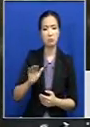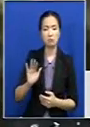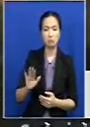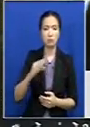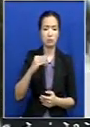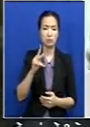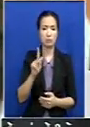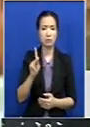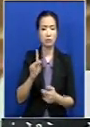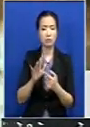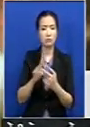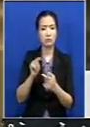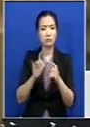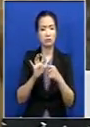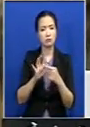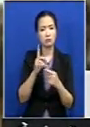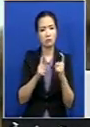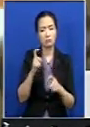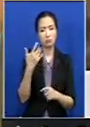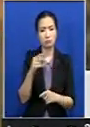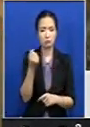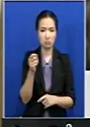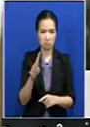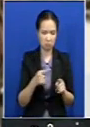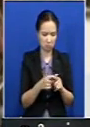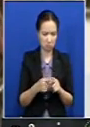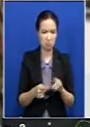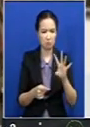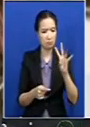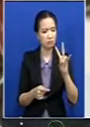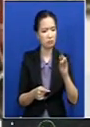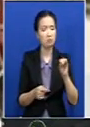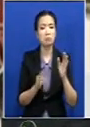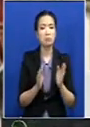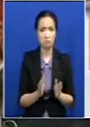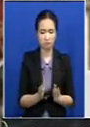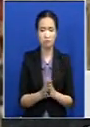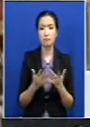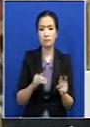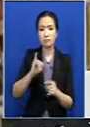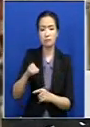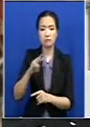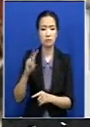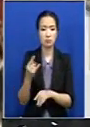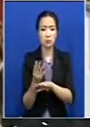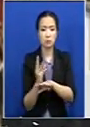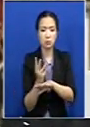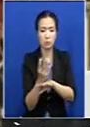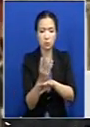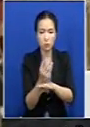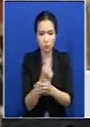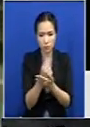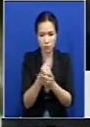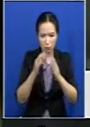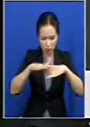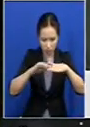าทำให้มีผู้เสียชีวิตแล้วอย่างน้อย14รายและบาดเจ็บอีกกว่า70คนขณะที่เจ้าหน้าที่กู้ภัยกำลังเร่งช่วยเหลือผู้